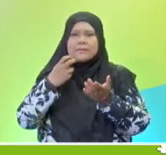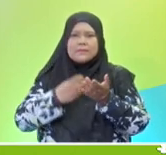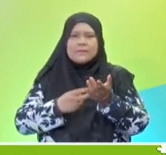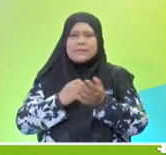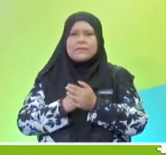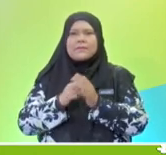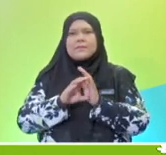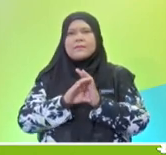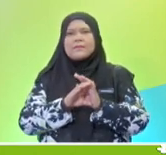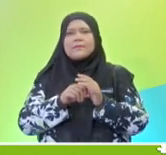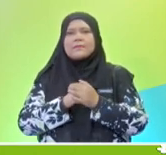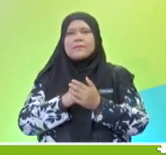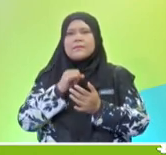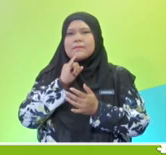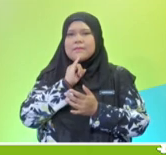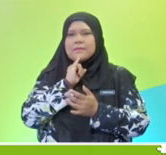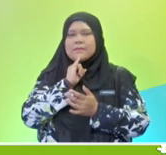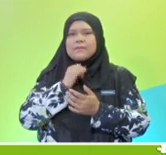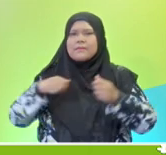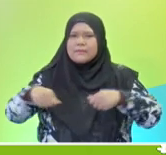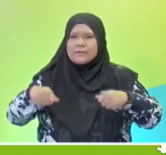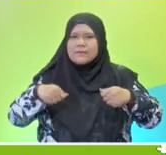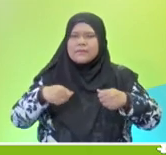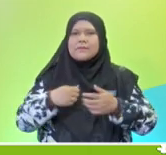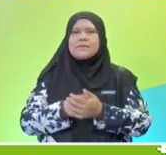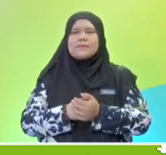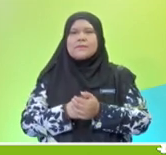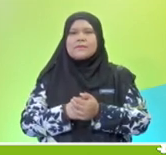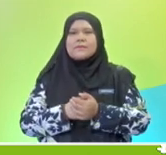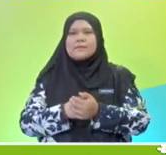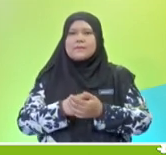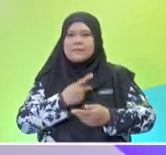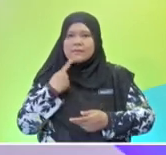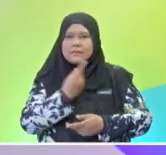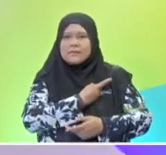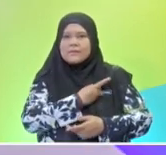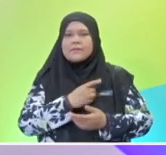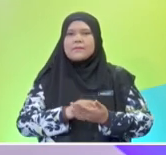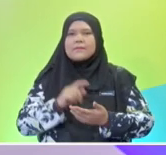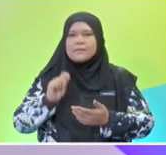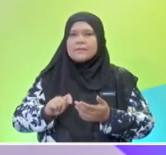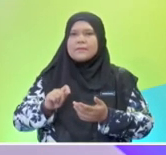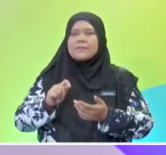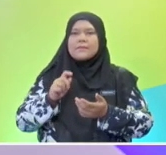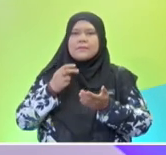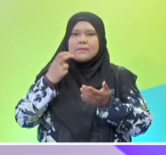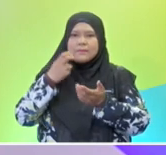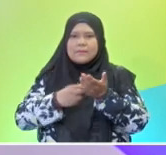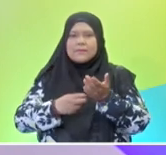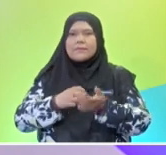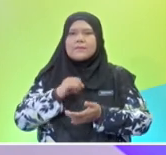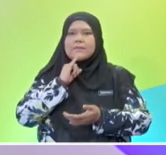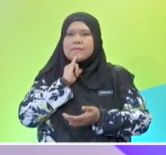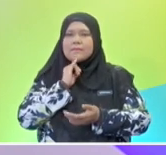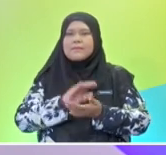menghargai. Contohnya, ibu masak makanan untuk kita. Jadi kita perlulah hargai ibu. Okey, kita perlulah